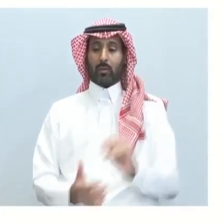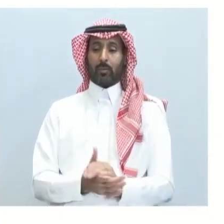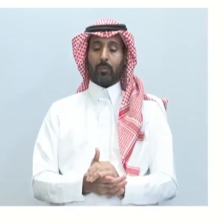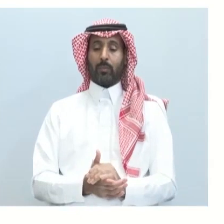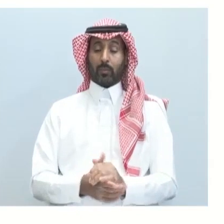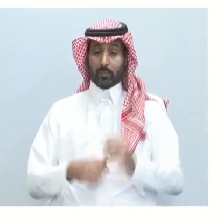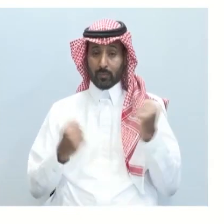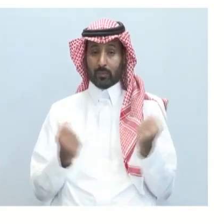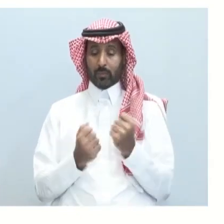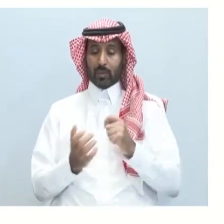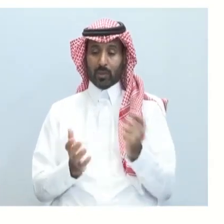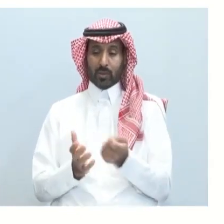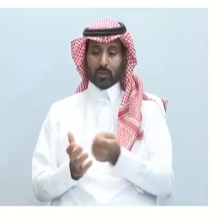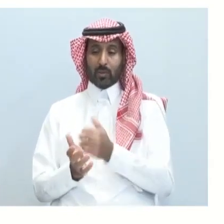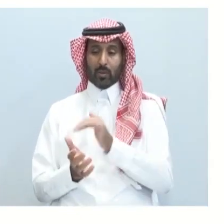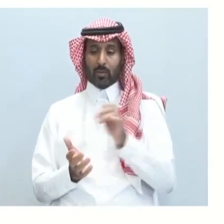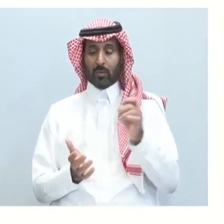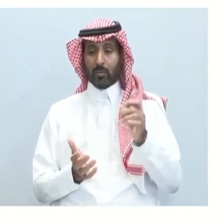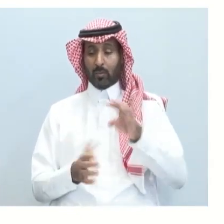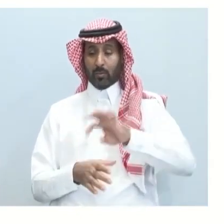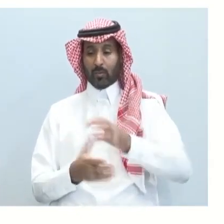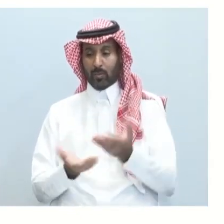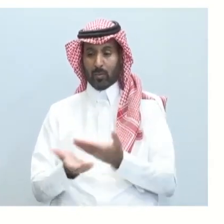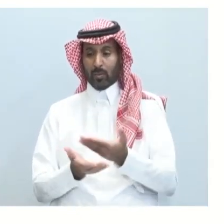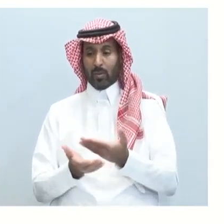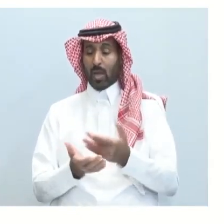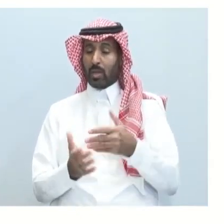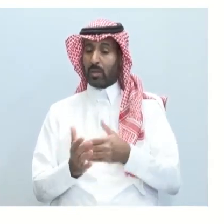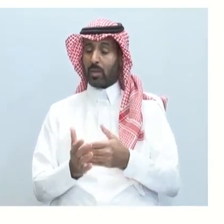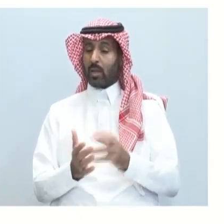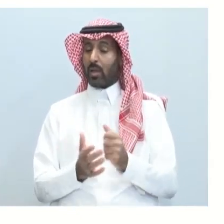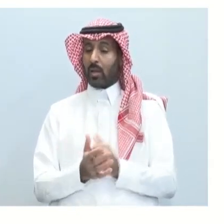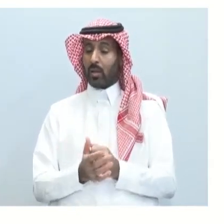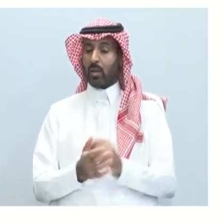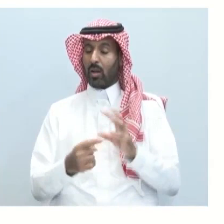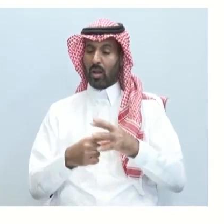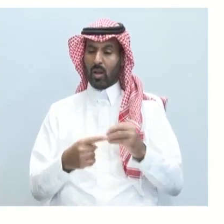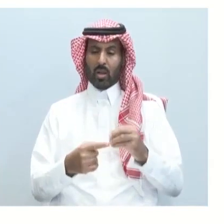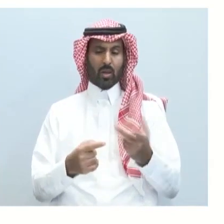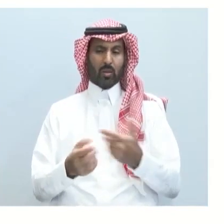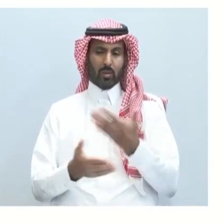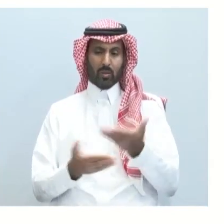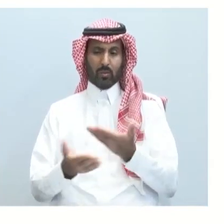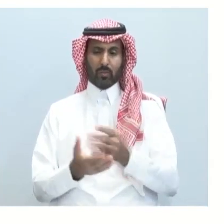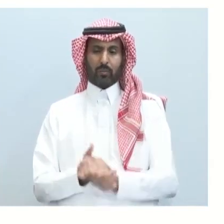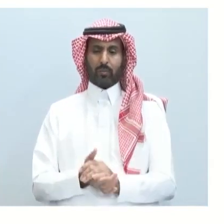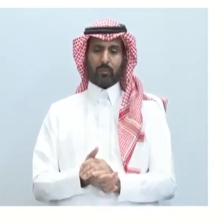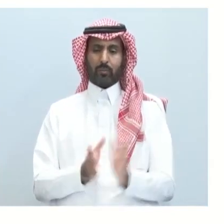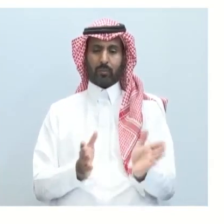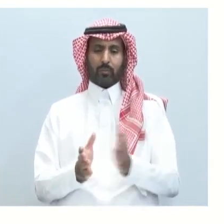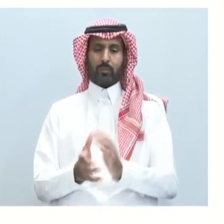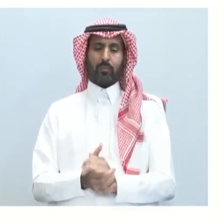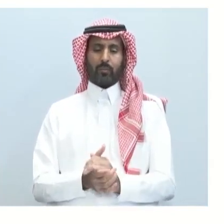تدريب اخر اكتب المعادلات الايونيه النهائيه للتفاعل التالي المعادله